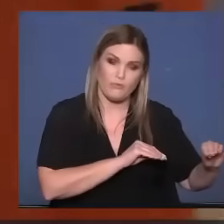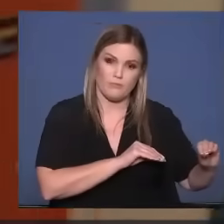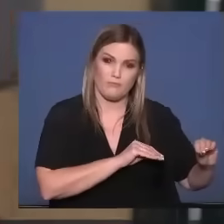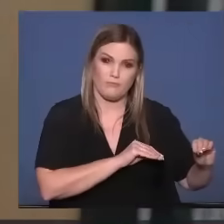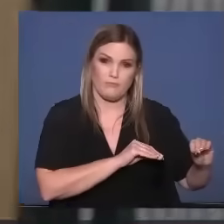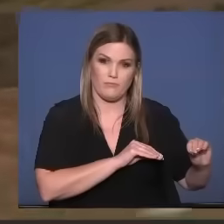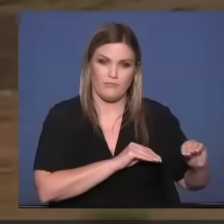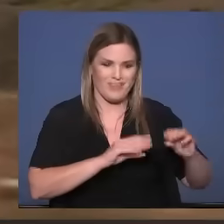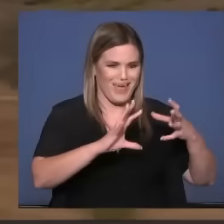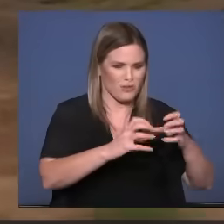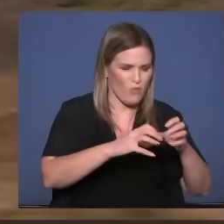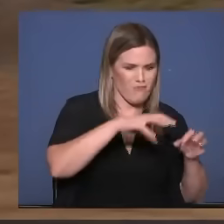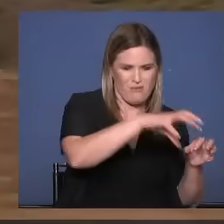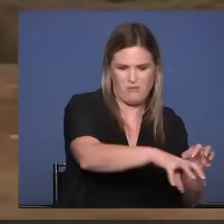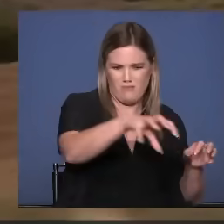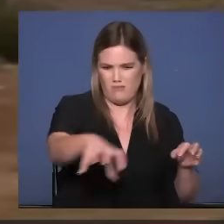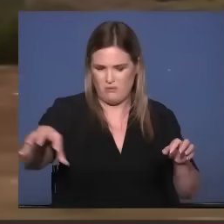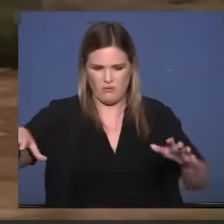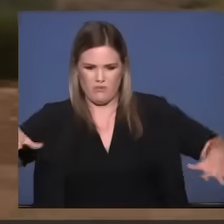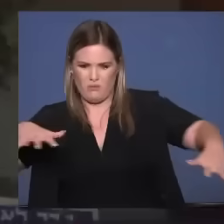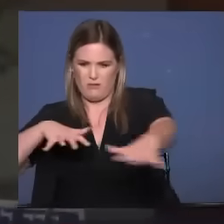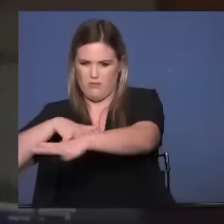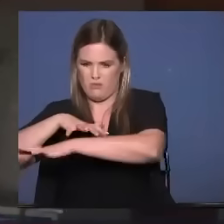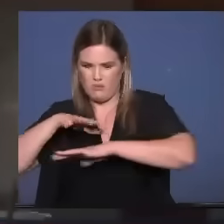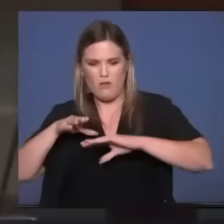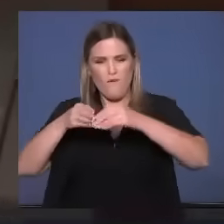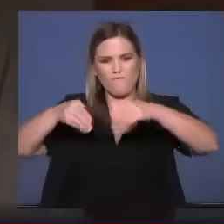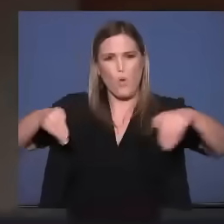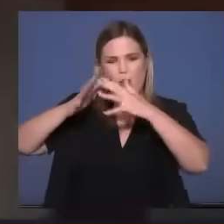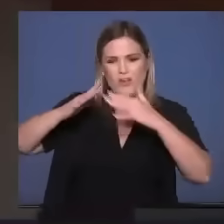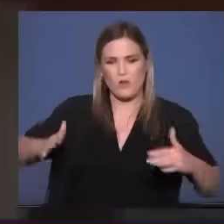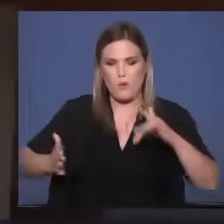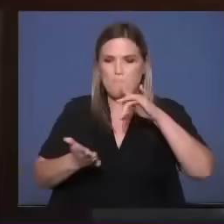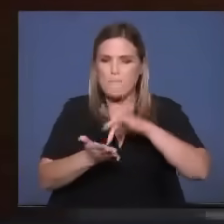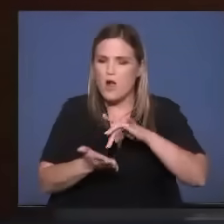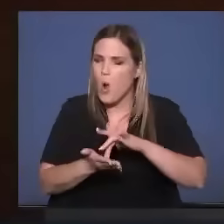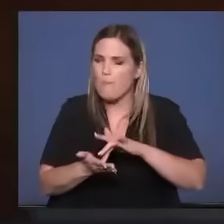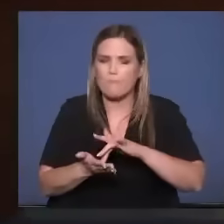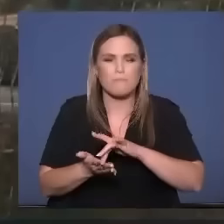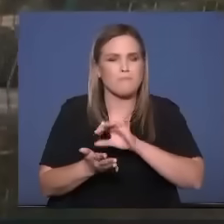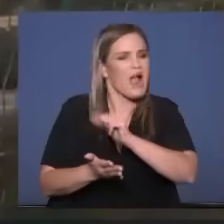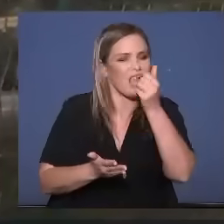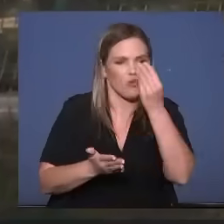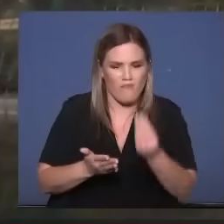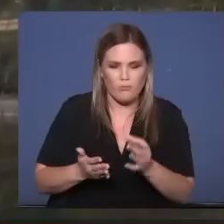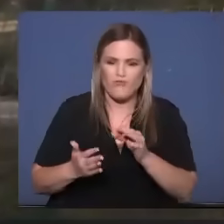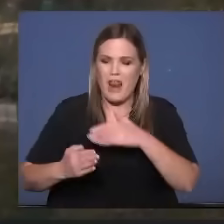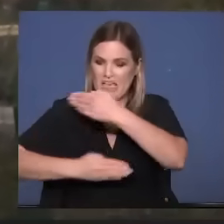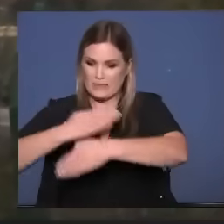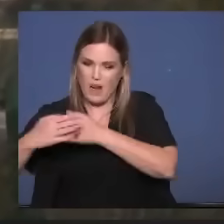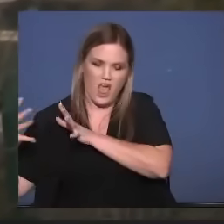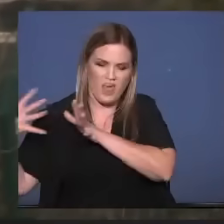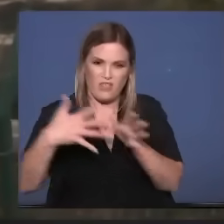בגבול לבנון זה המקום האידיאלי מבחינת חיזבלה לחדור ולהשתלט על ישוב ישראלי ספק רבים יצליחו